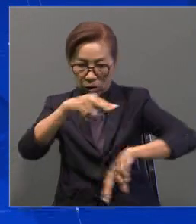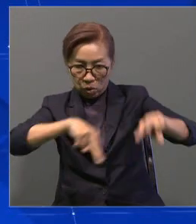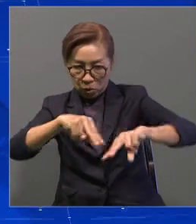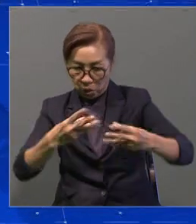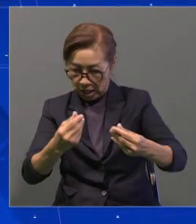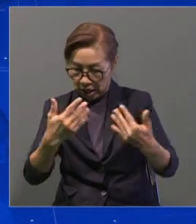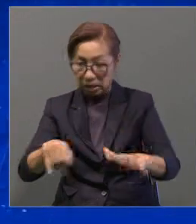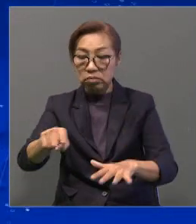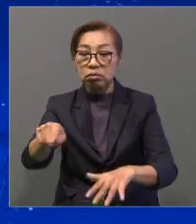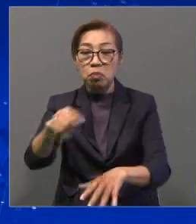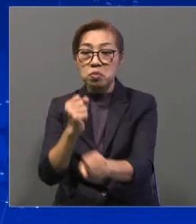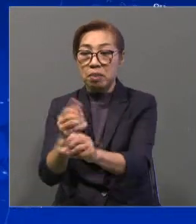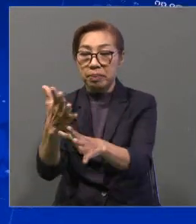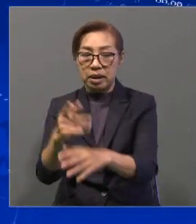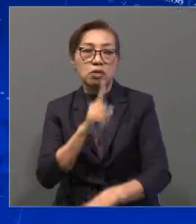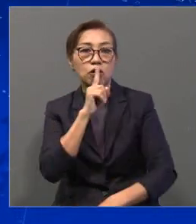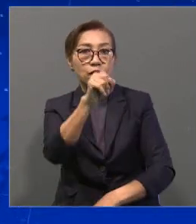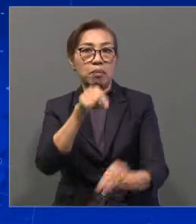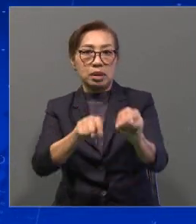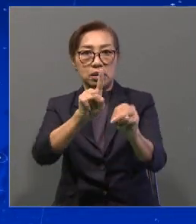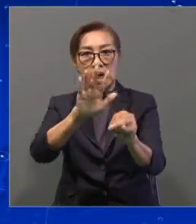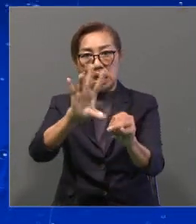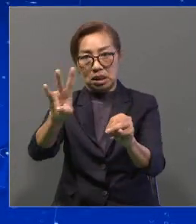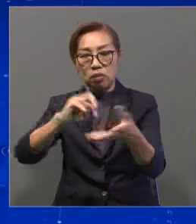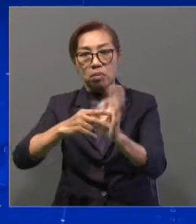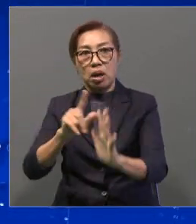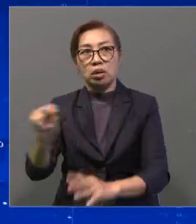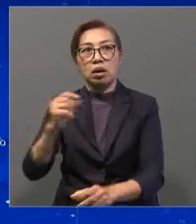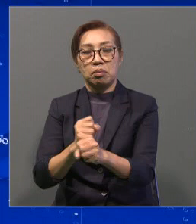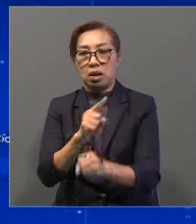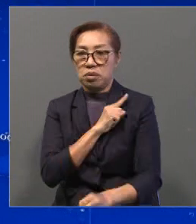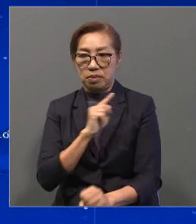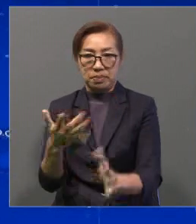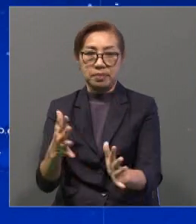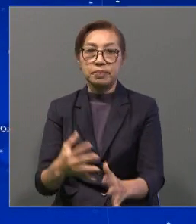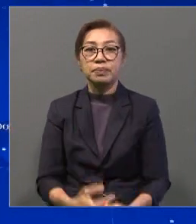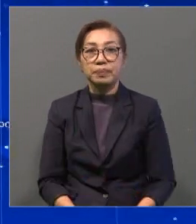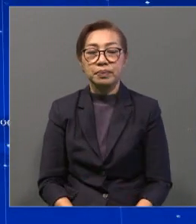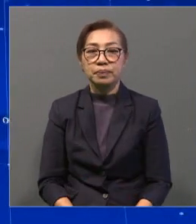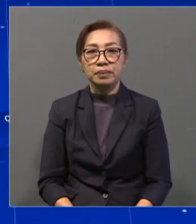ดำเนินการก็จะฟ้องเอาผิดตามมาตรา 157ครับผ่านละเว้นการปฏิบัติหน้าที่